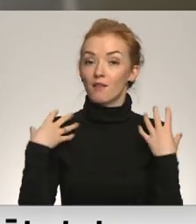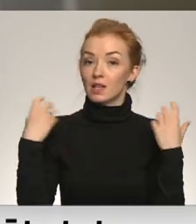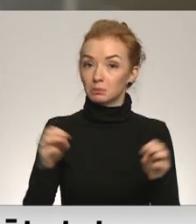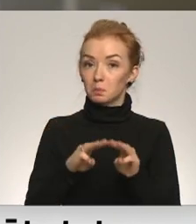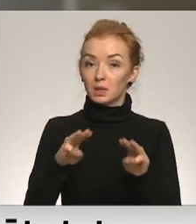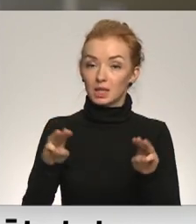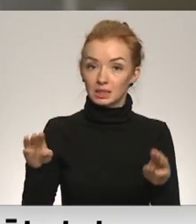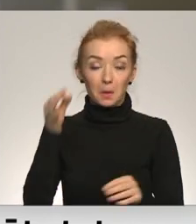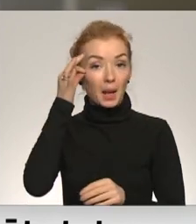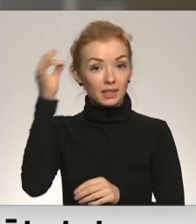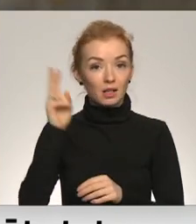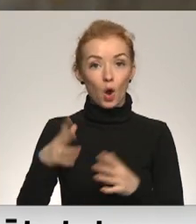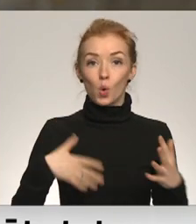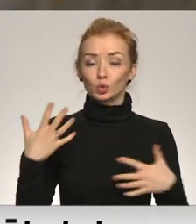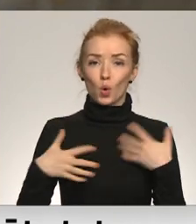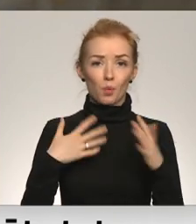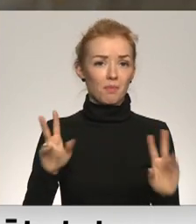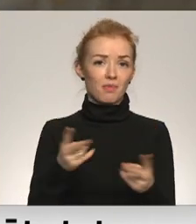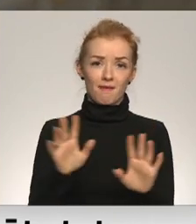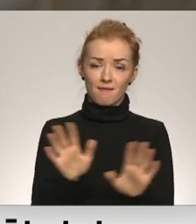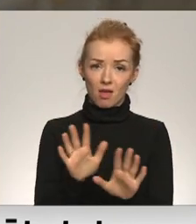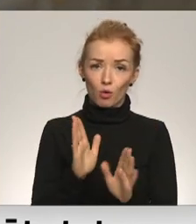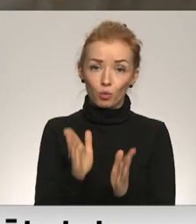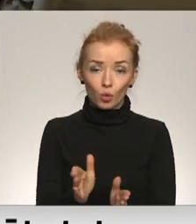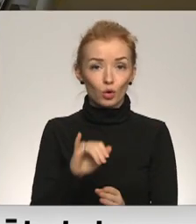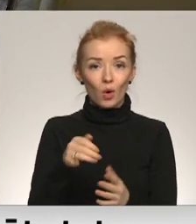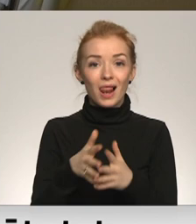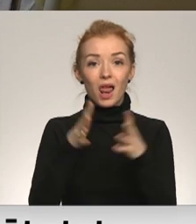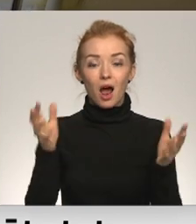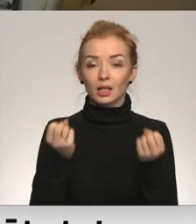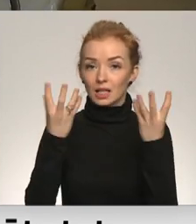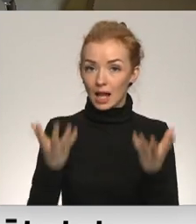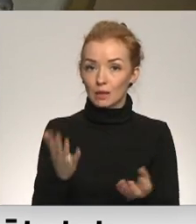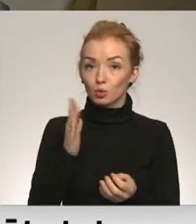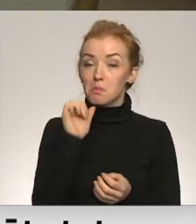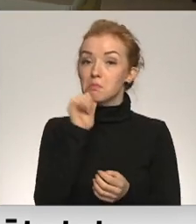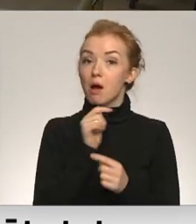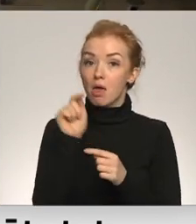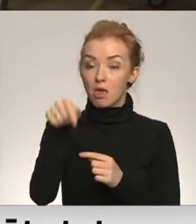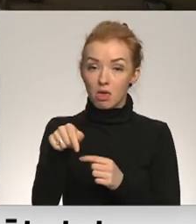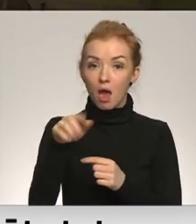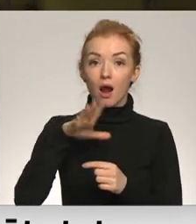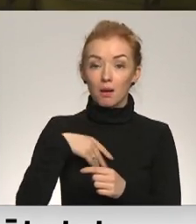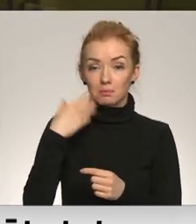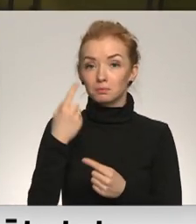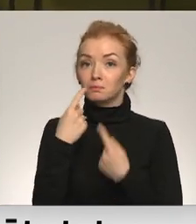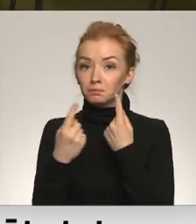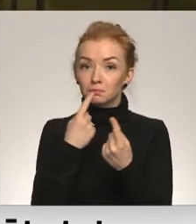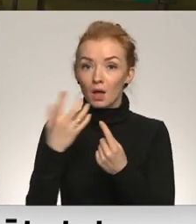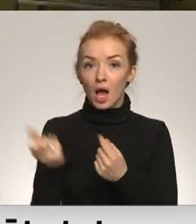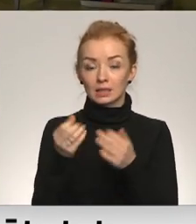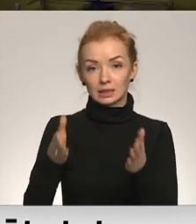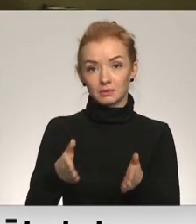ministrijā precizē, ka uztraukumam vēl neesot pamata. Lielāka skaidrība varētu būt maijā, pēc pārunām ar pašām